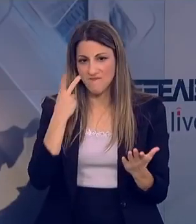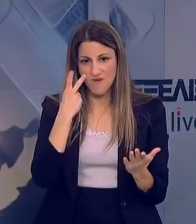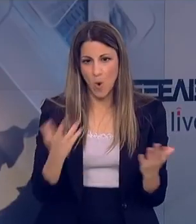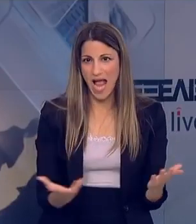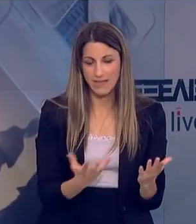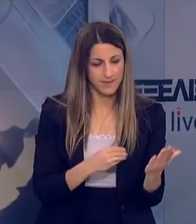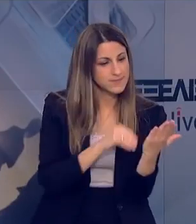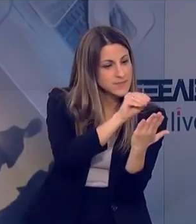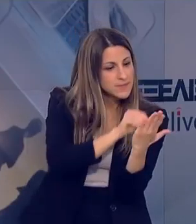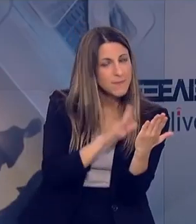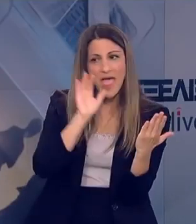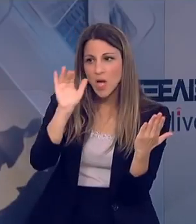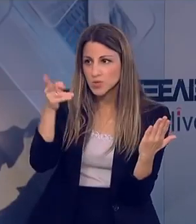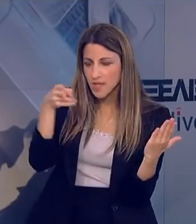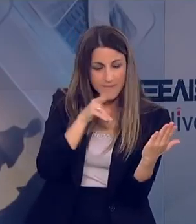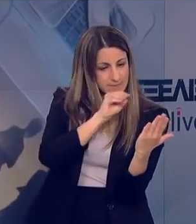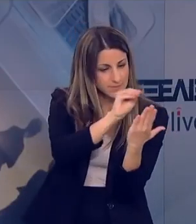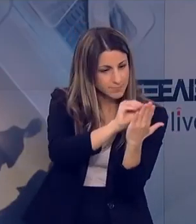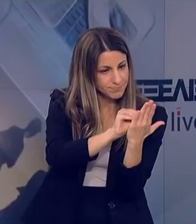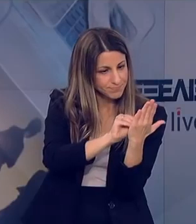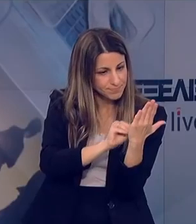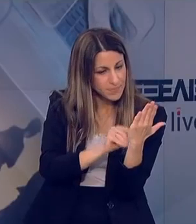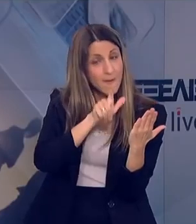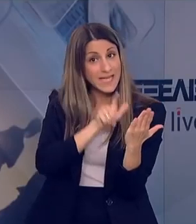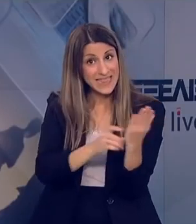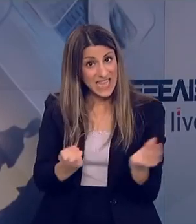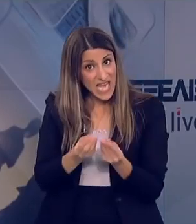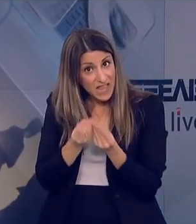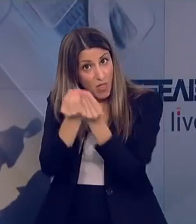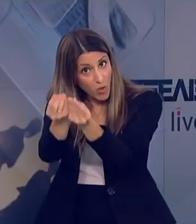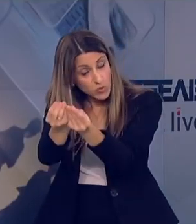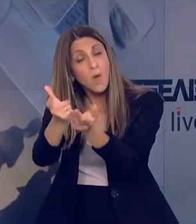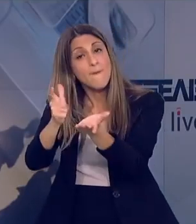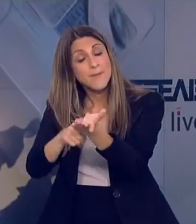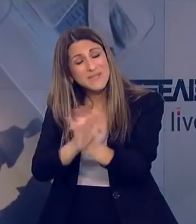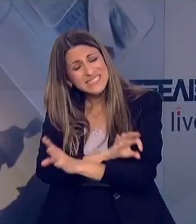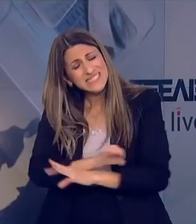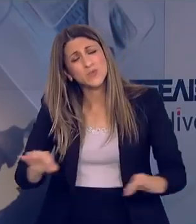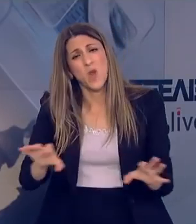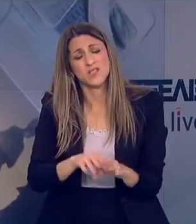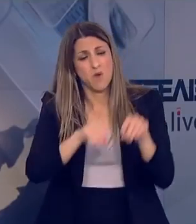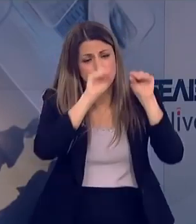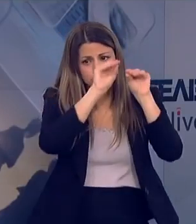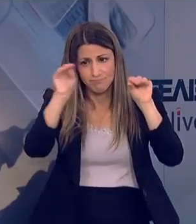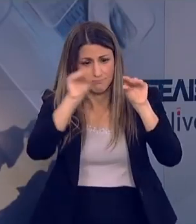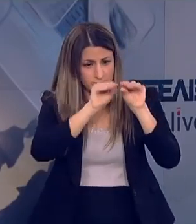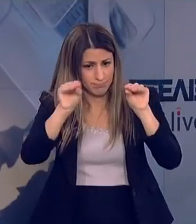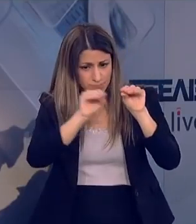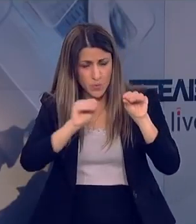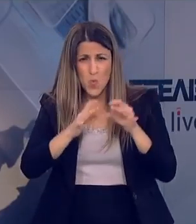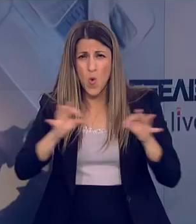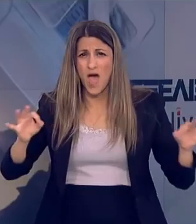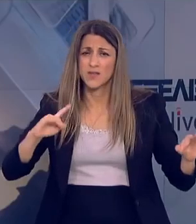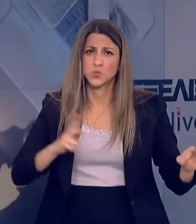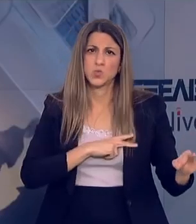όταν θες να δώσεις δεδομένα σε μια επιστημονική ομάδα, θες αυτά τα δεδομένα να είναι πιο καθαρά και σωστά είναι.